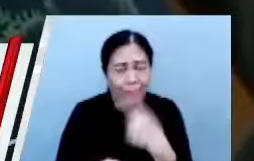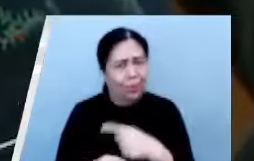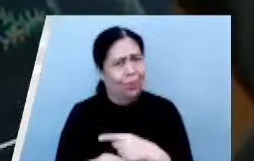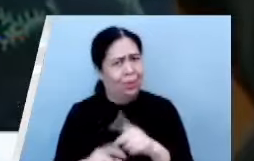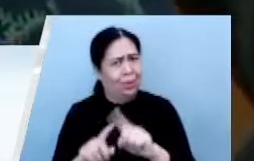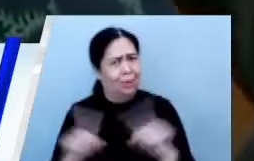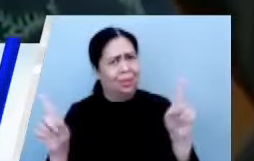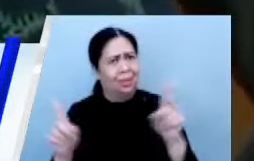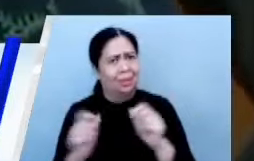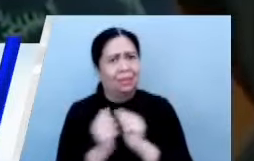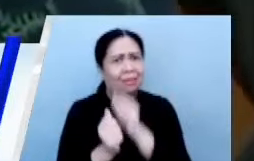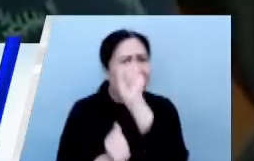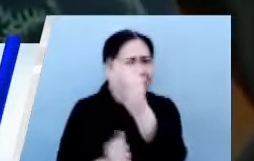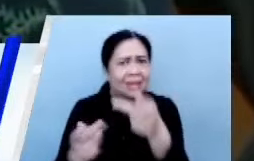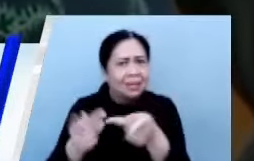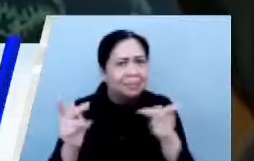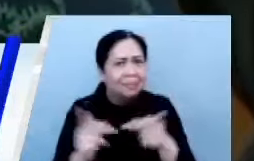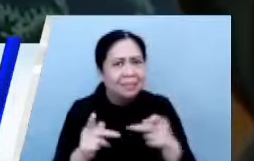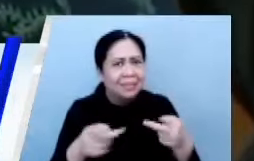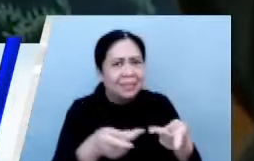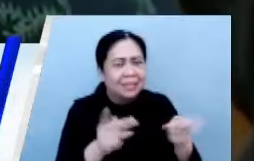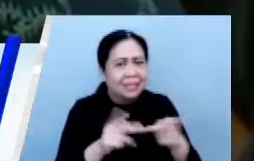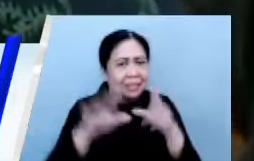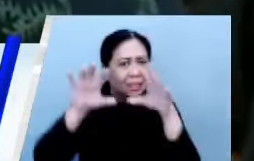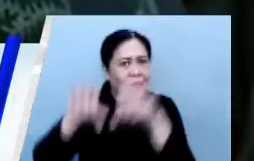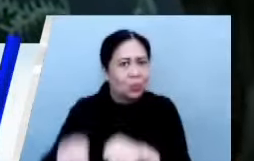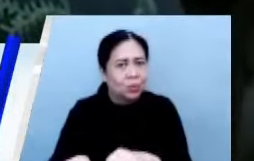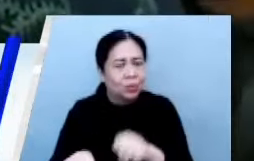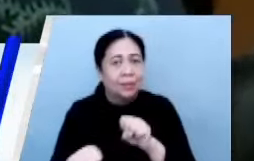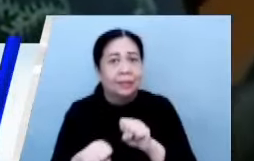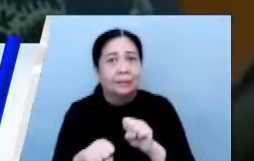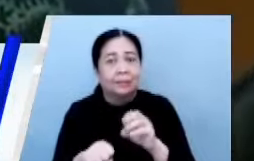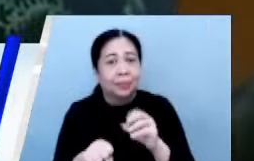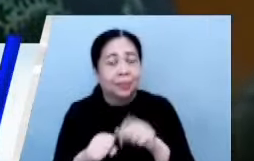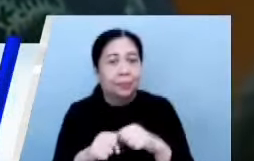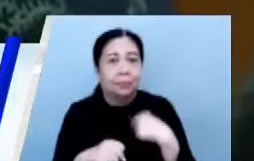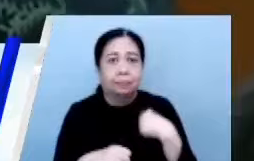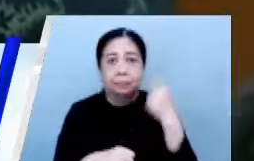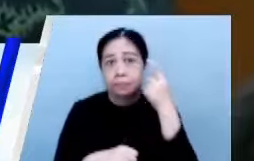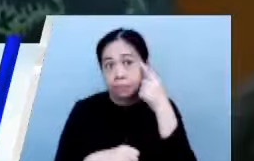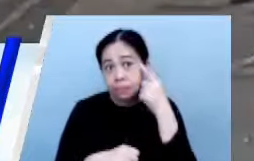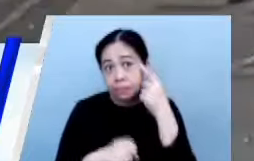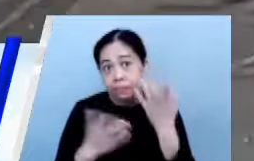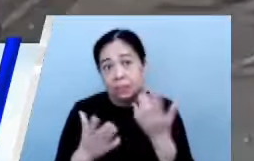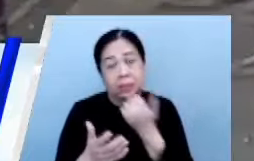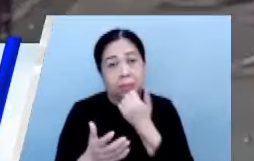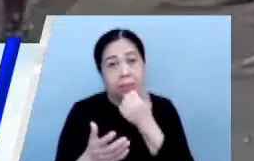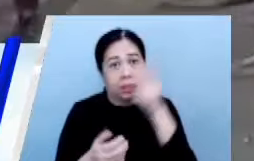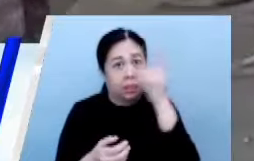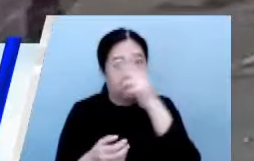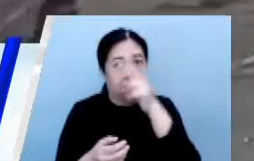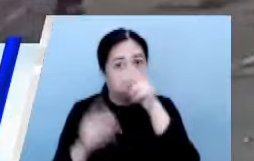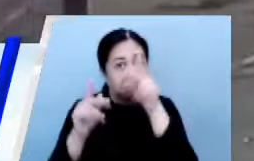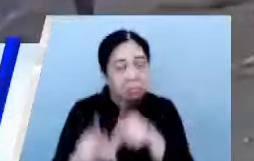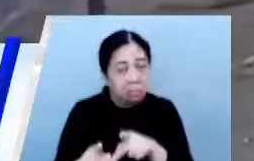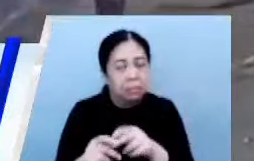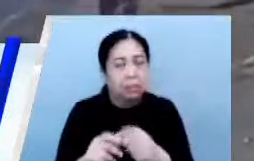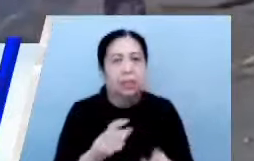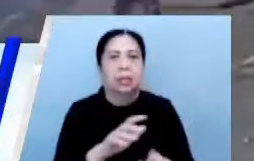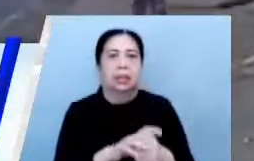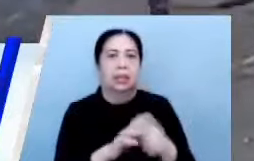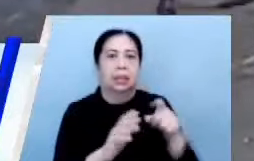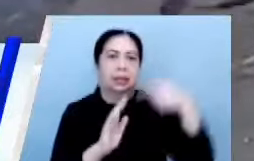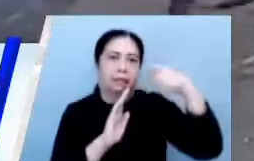tapos nahuli sila. And so, we were thinking mistaken identity. Lumutang kasi ang video ni